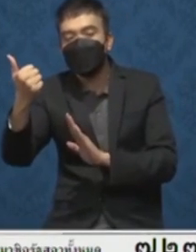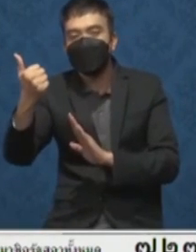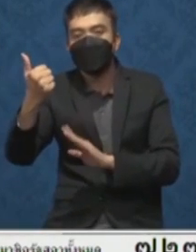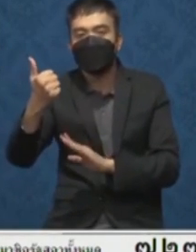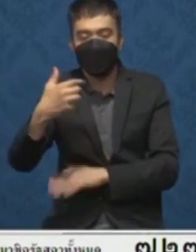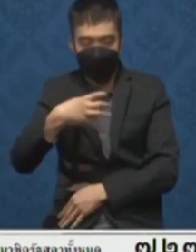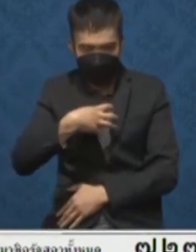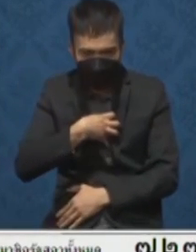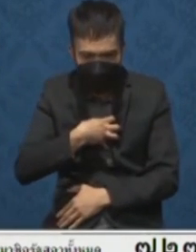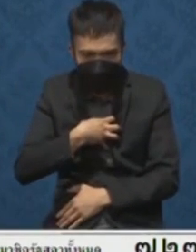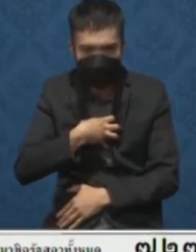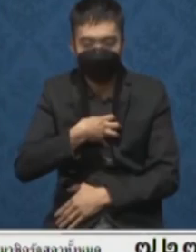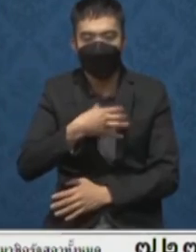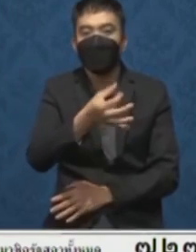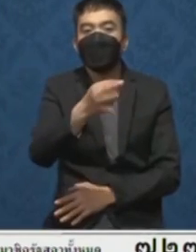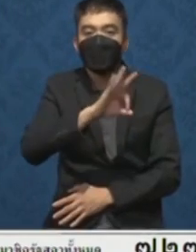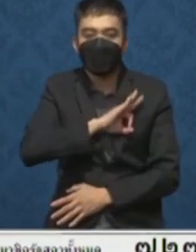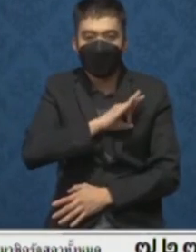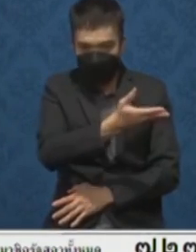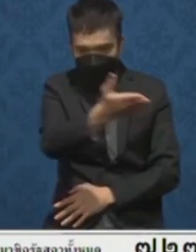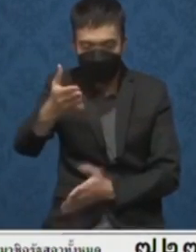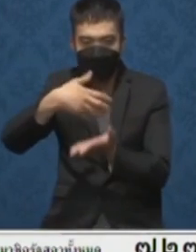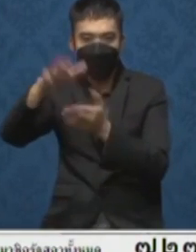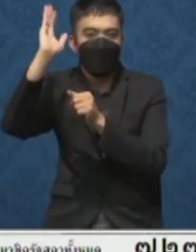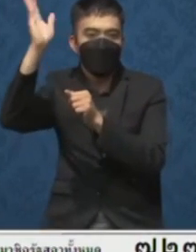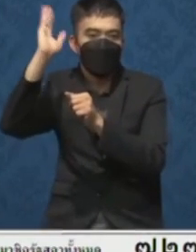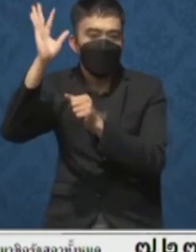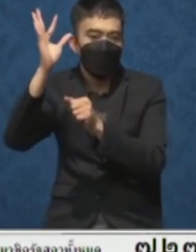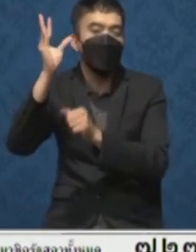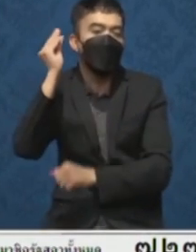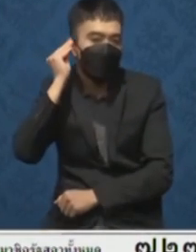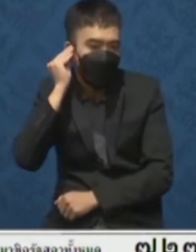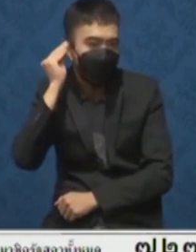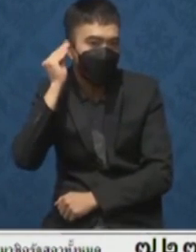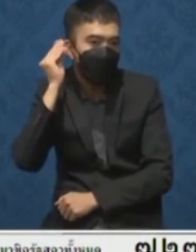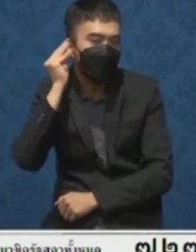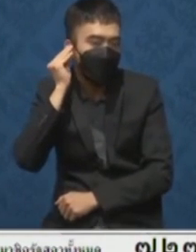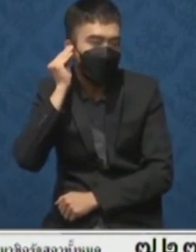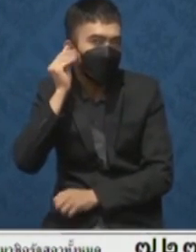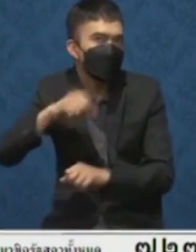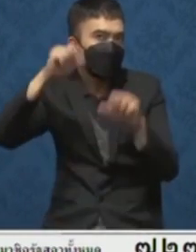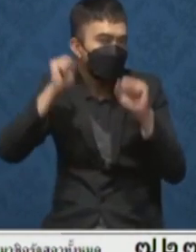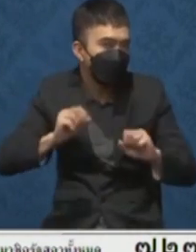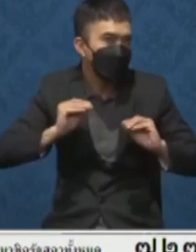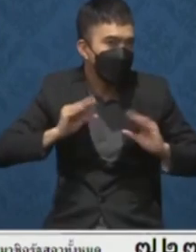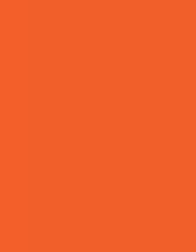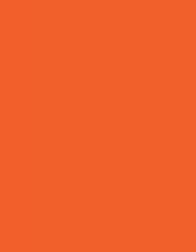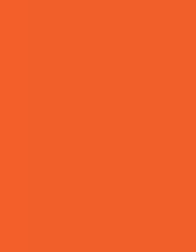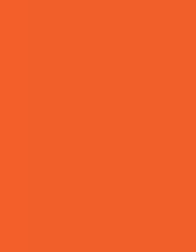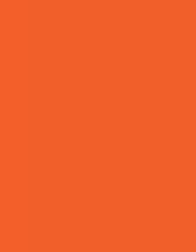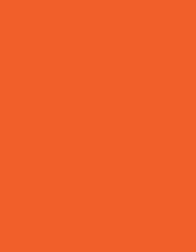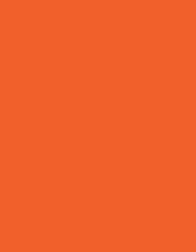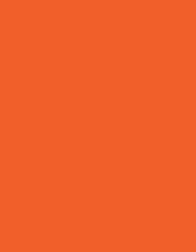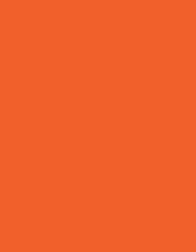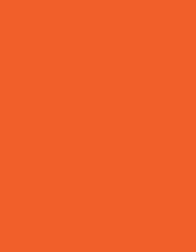ท่านสมาชิกรัฐษภาอาพี่ปลายอกตามสมควรก่อนที่จะตัดสนใจขอบคุณครั ท่มาทาง